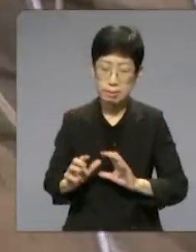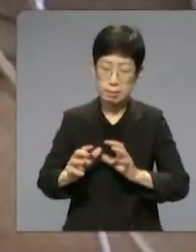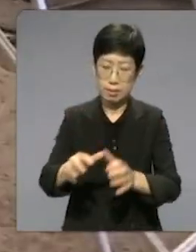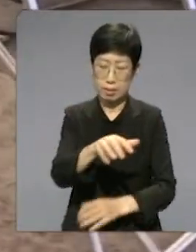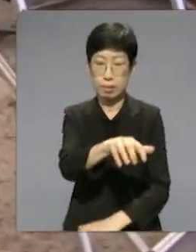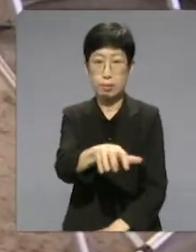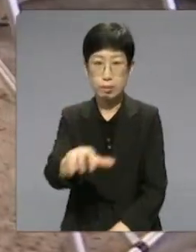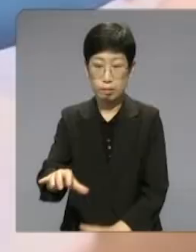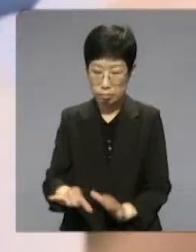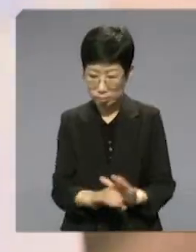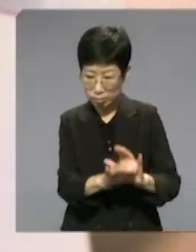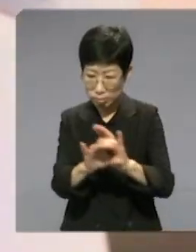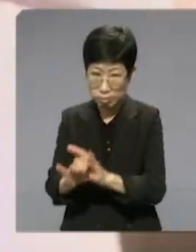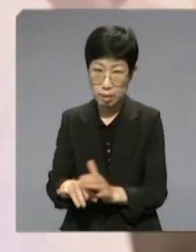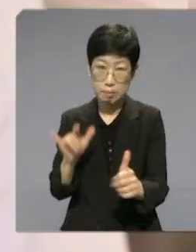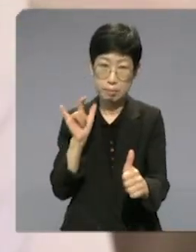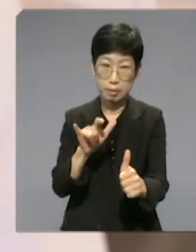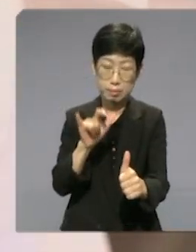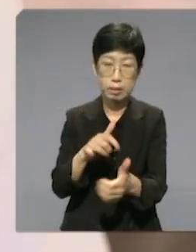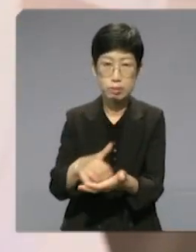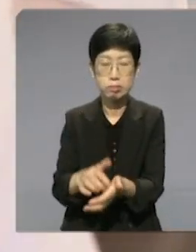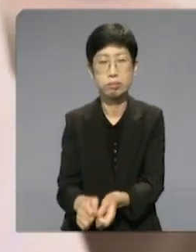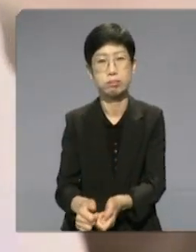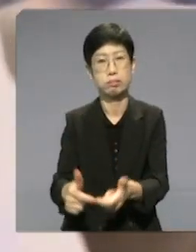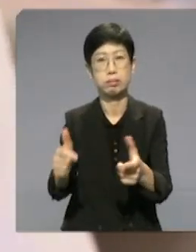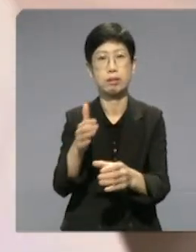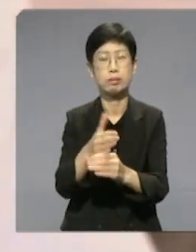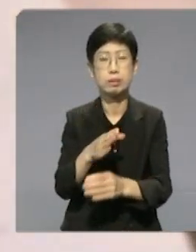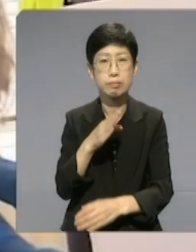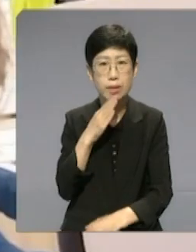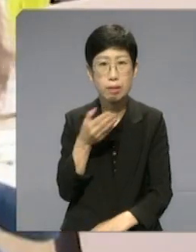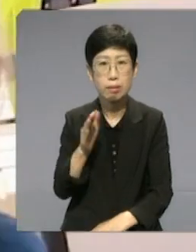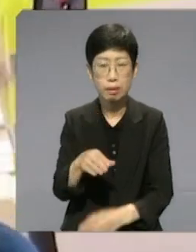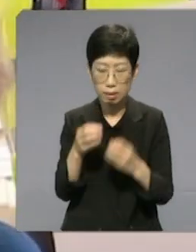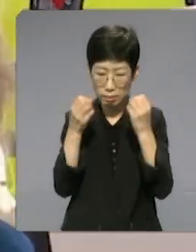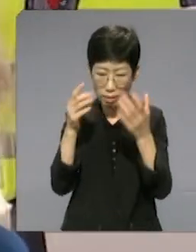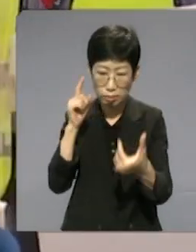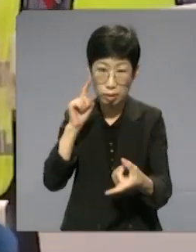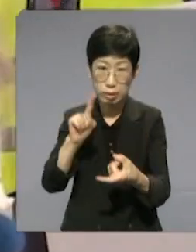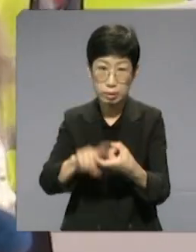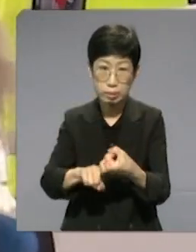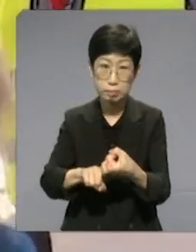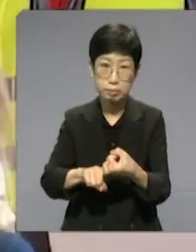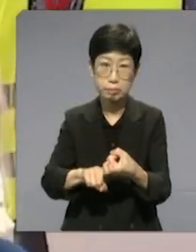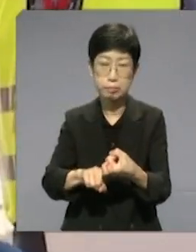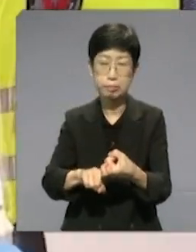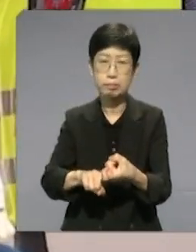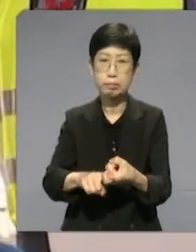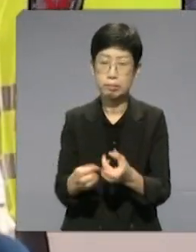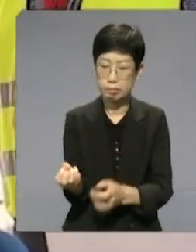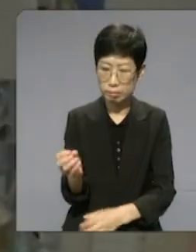각국에서 코로나19 확진자가 계속 늘어나는 추세인데 새로운 관심 변이종도 나왔습니다.